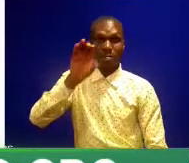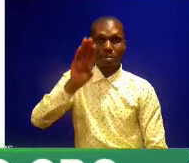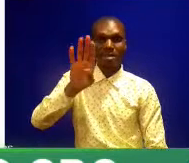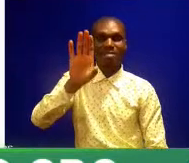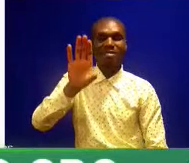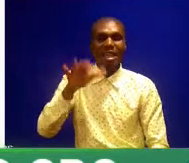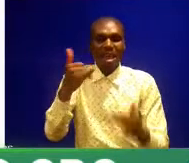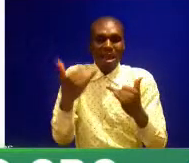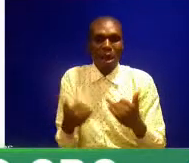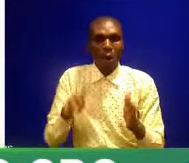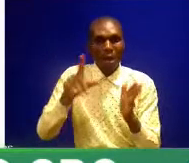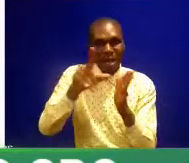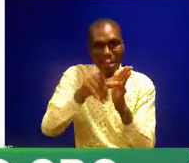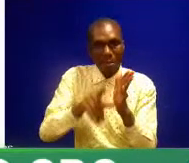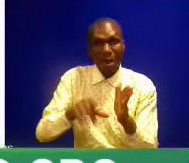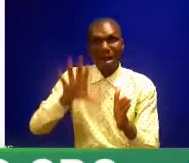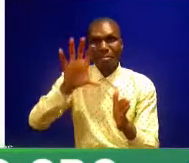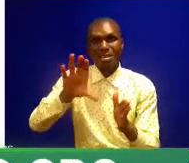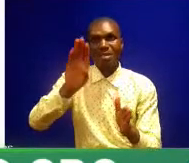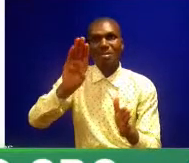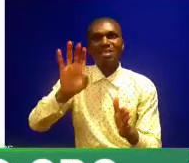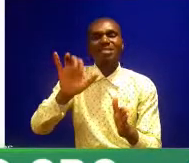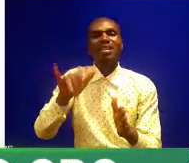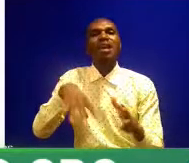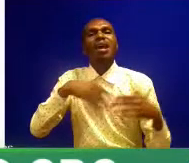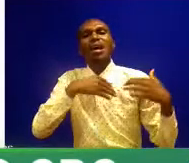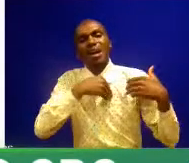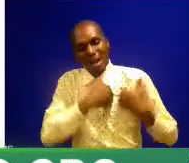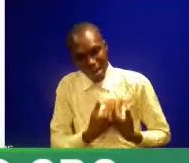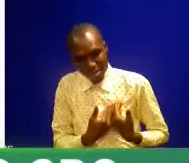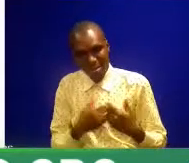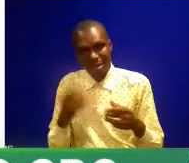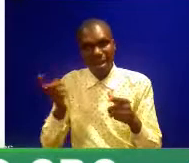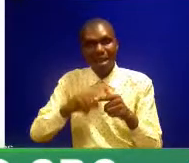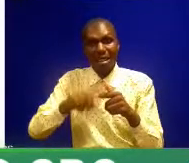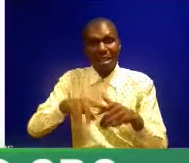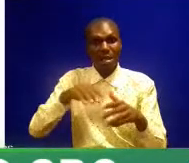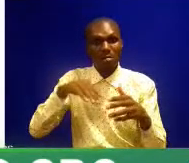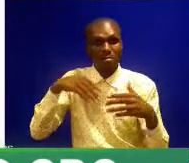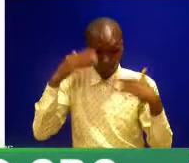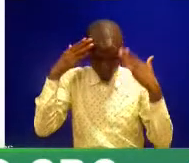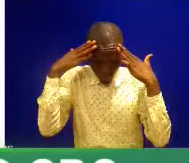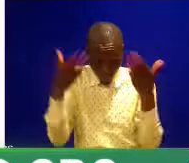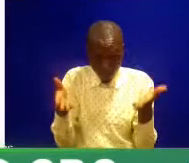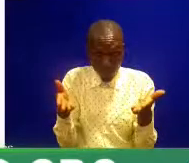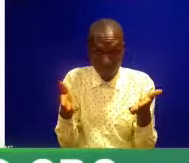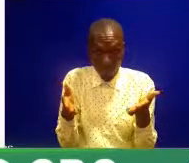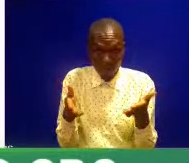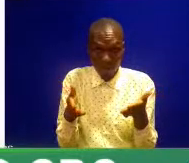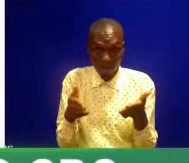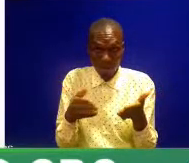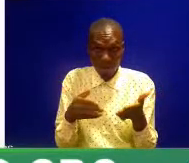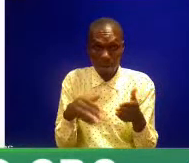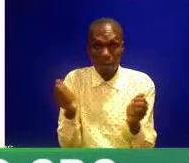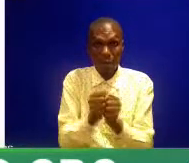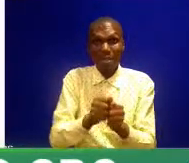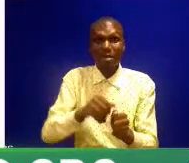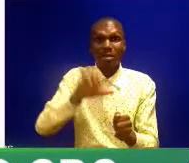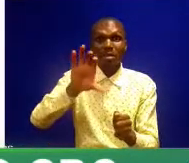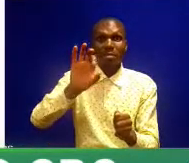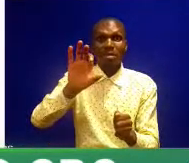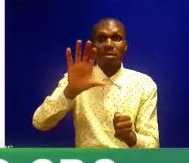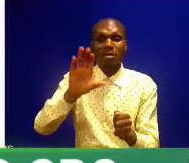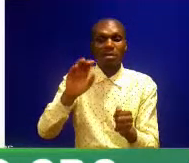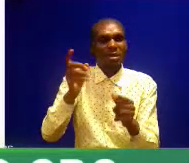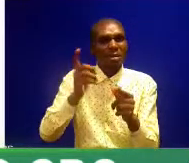bagote babuna ni gomorobeli yo obeire omokongu anena mono tibaranyora kuyomanya ase obwikiranu konde